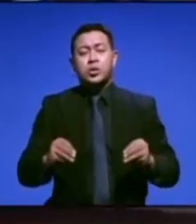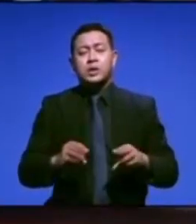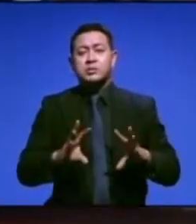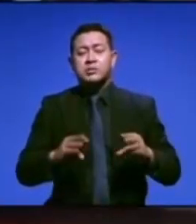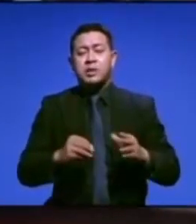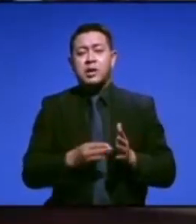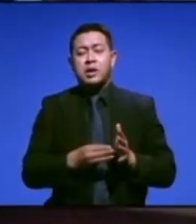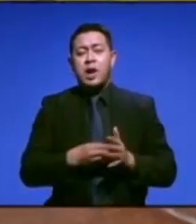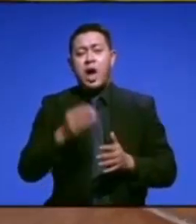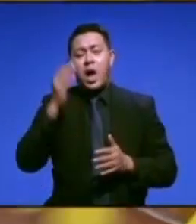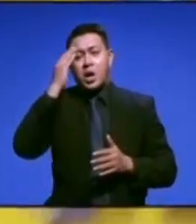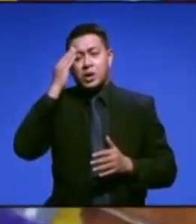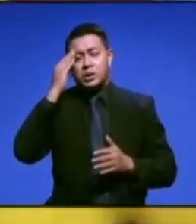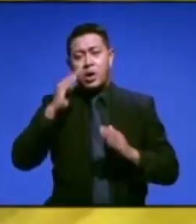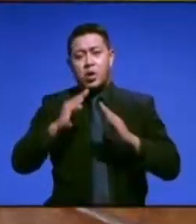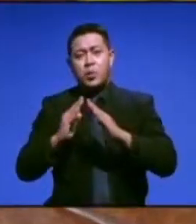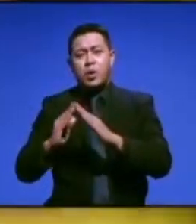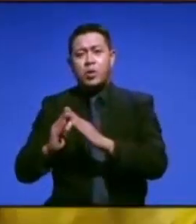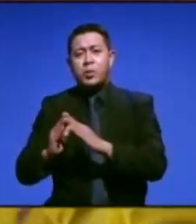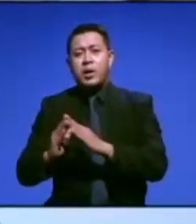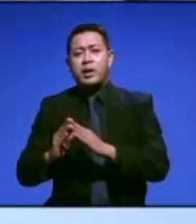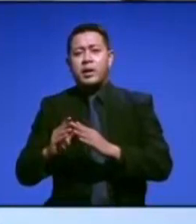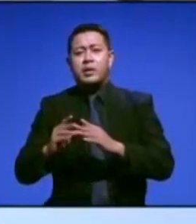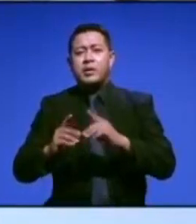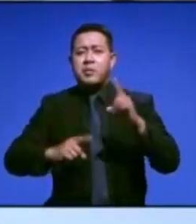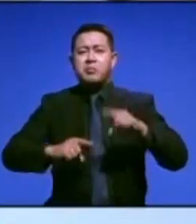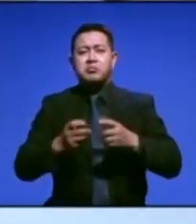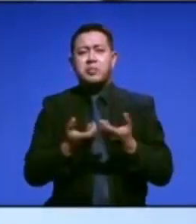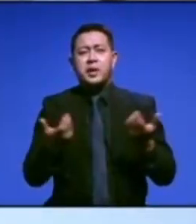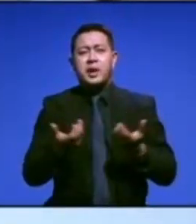harus memetakan rumah-rumah klien yang berbeda-beda.